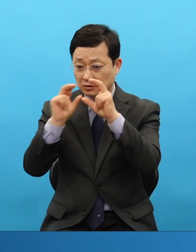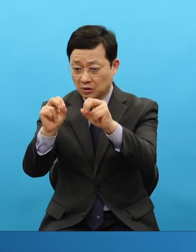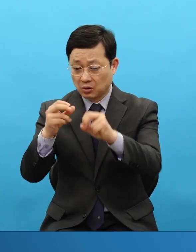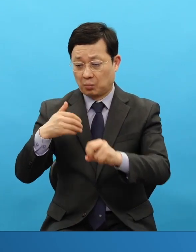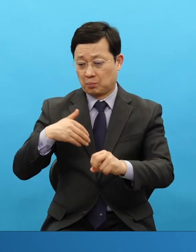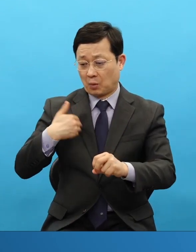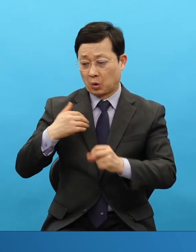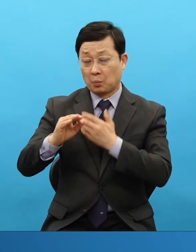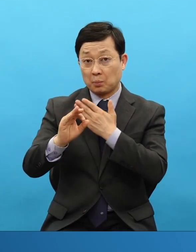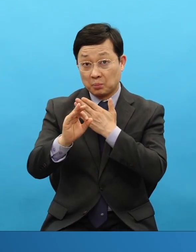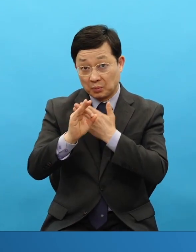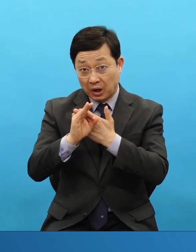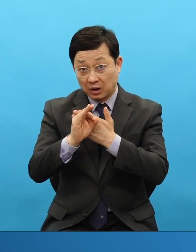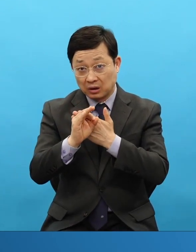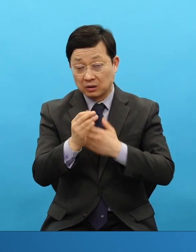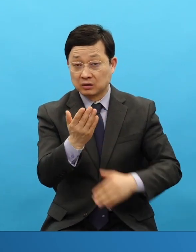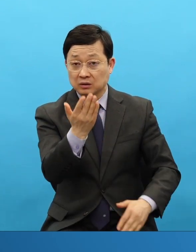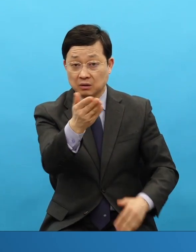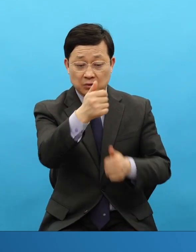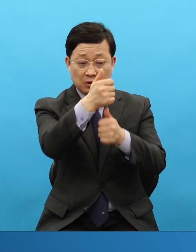우리 후대들은